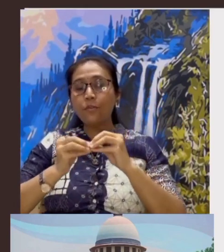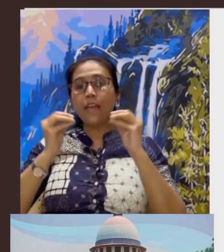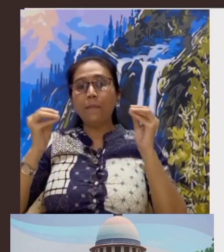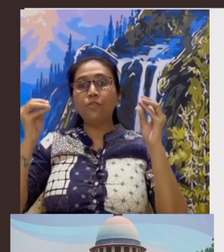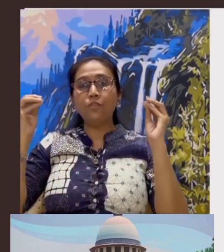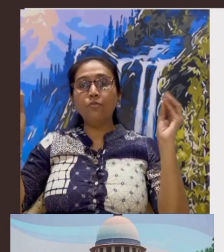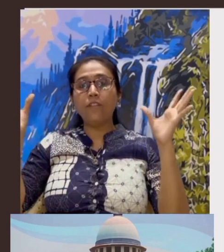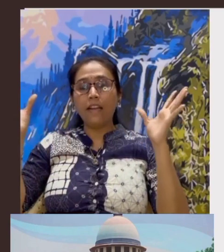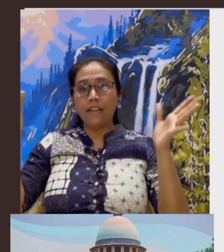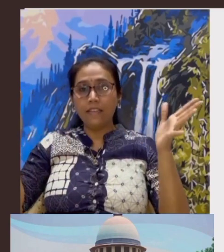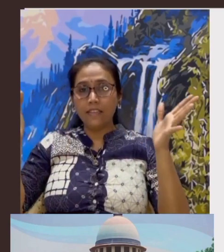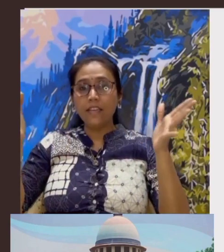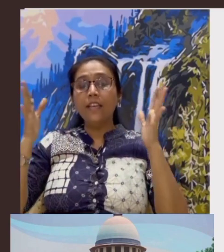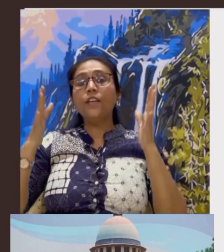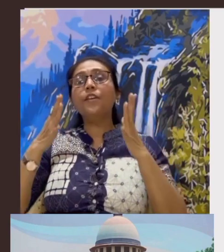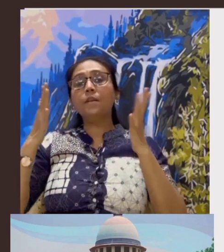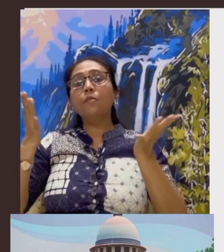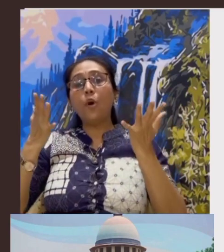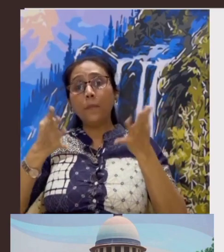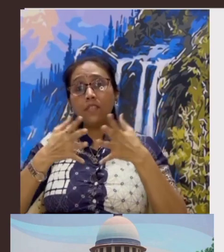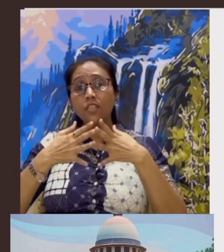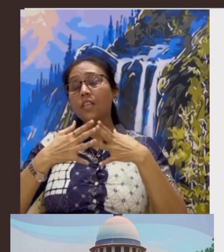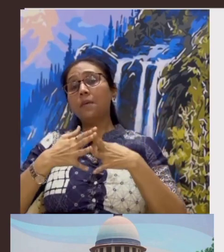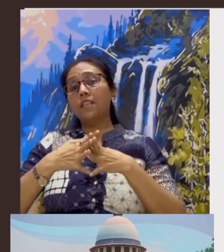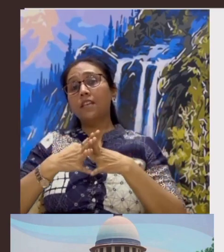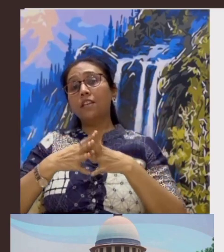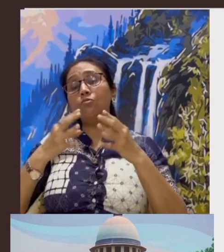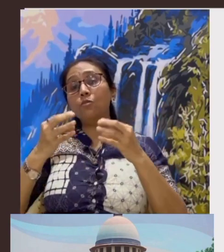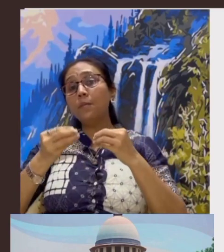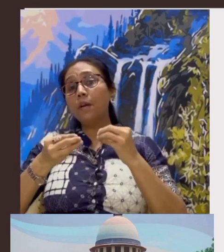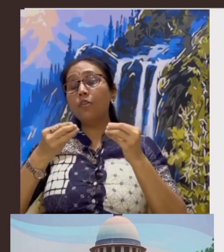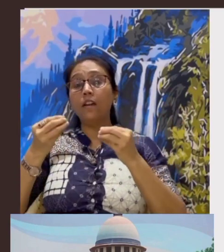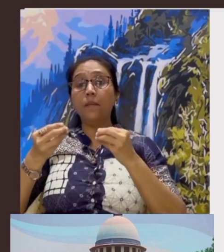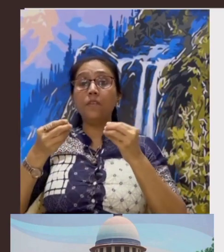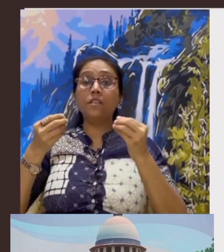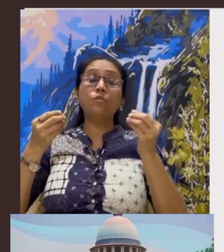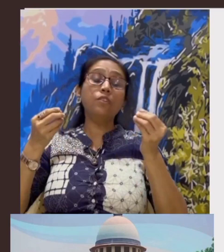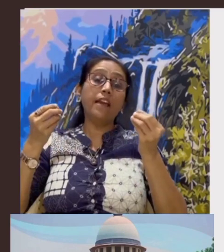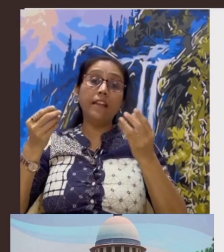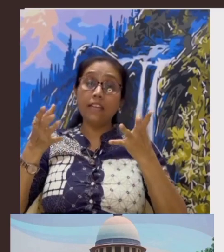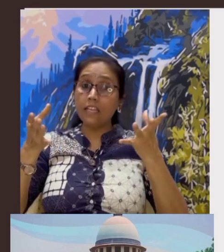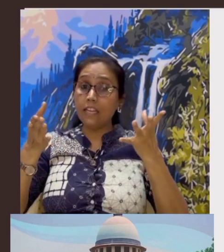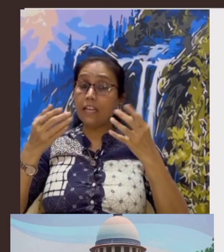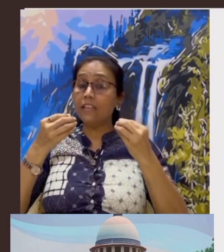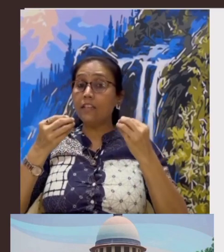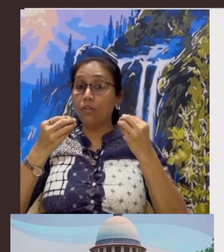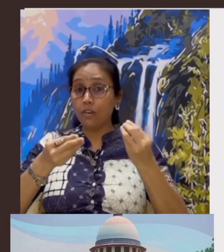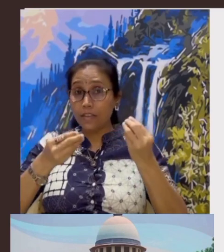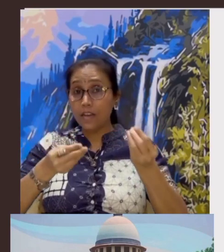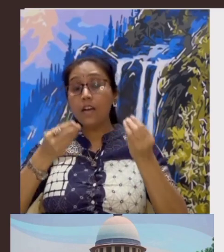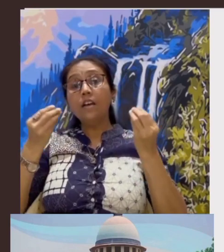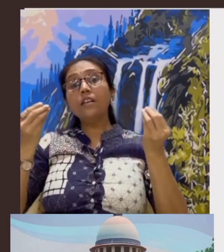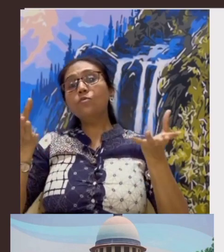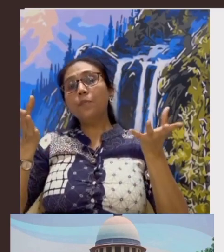कोई एब्सोल्यूट राइट नहीं है। इनफैक्ट जब हम कॉम्पनसेशन की बात करें तो उसमें भी हम लोग 100% कोई गारंटी नहीं लेगा, ना लॉ